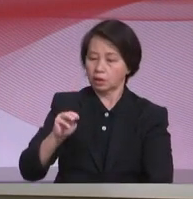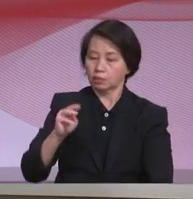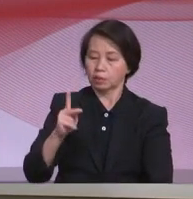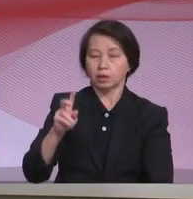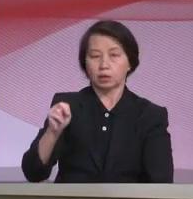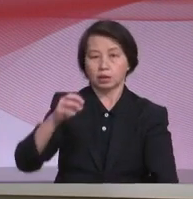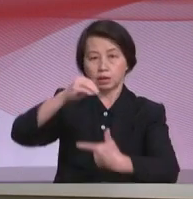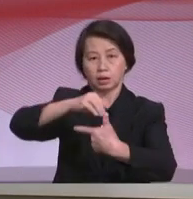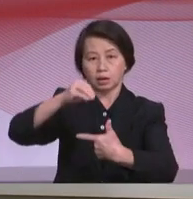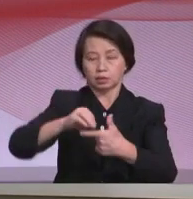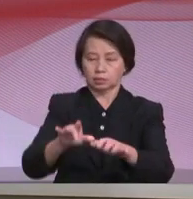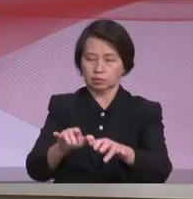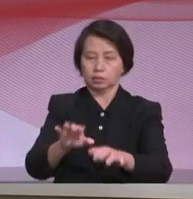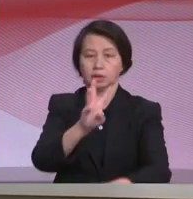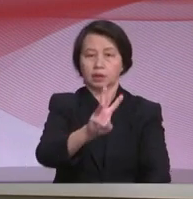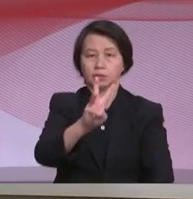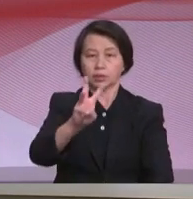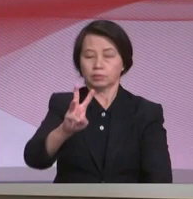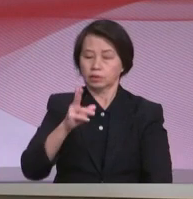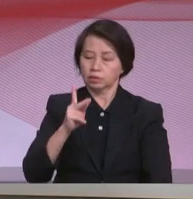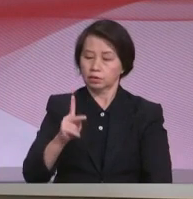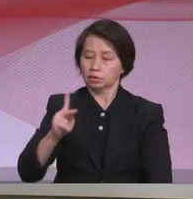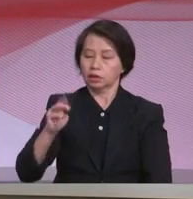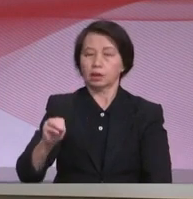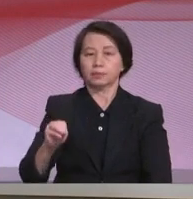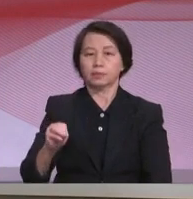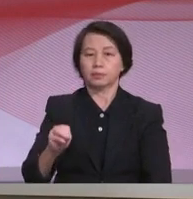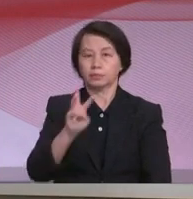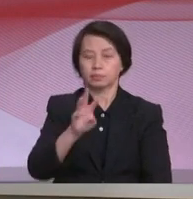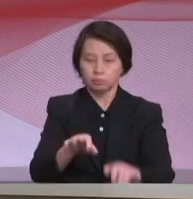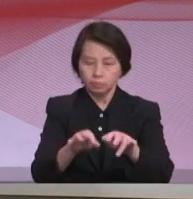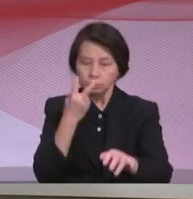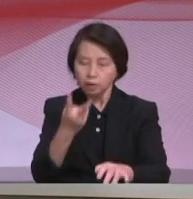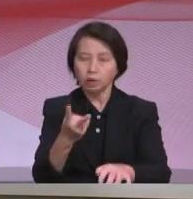laman sesawang Kementerian Perpaduan Negara.